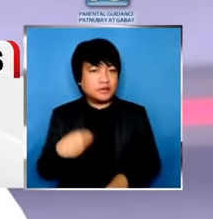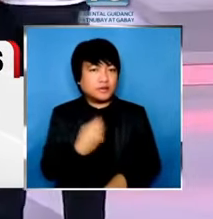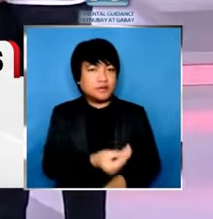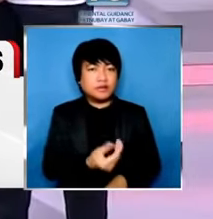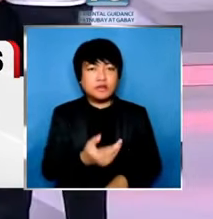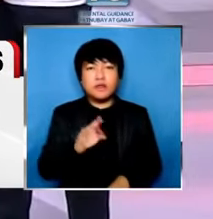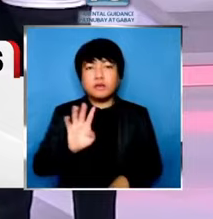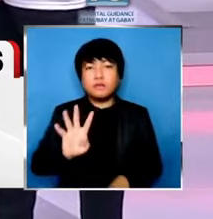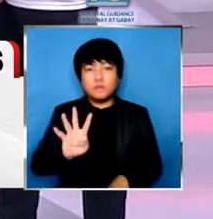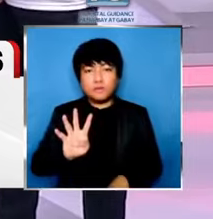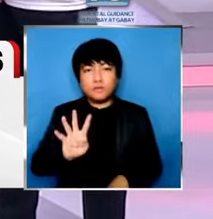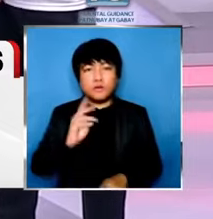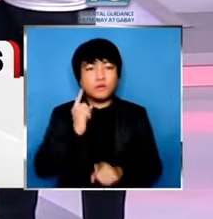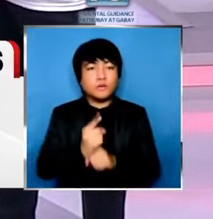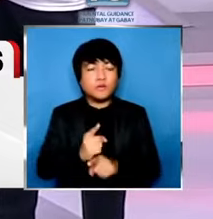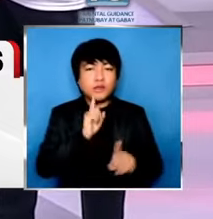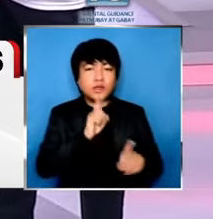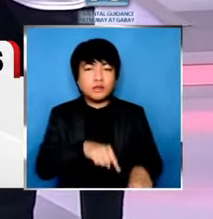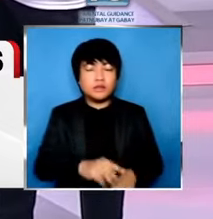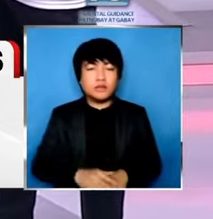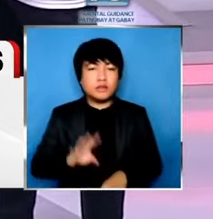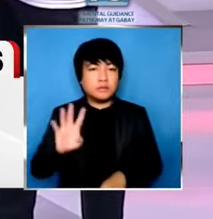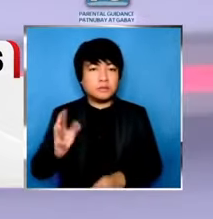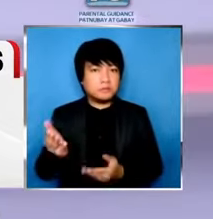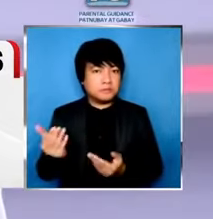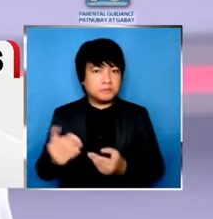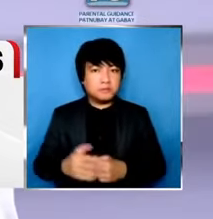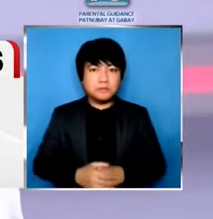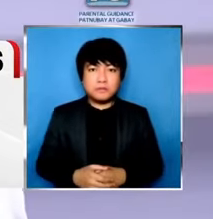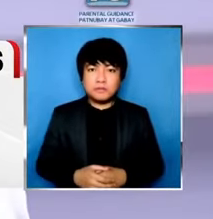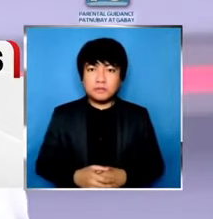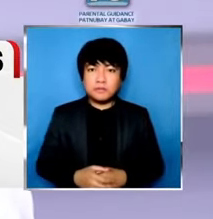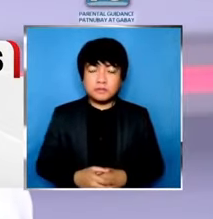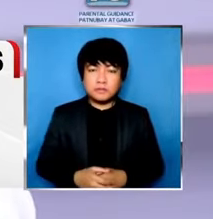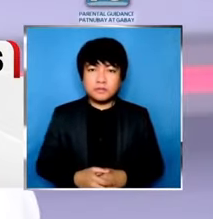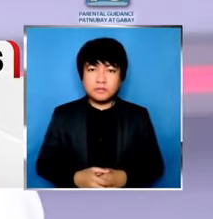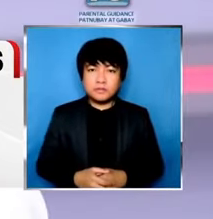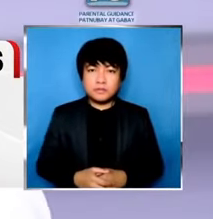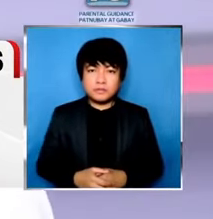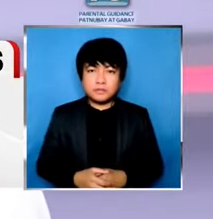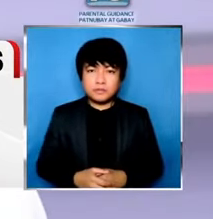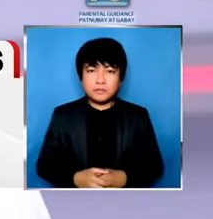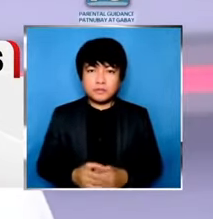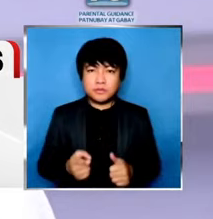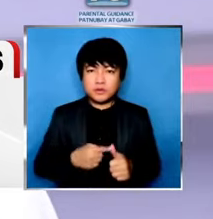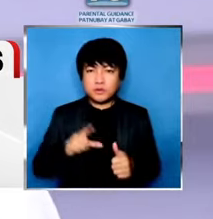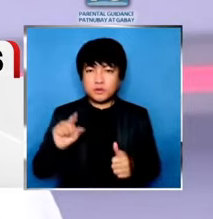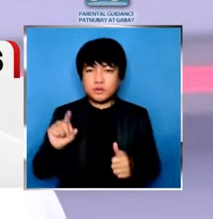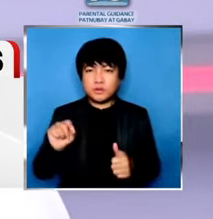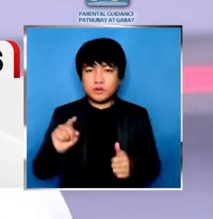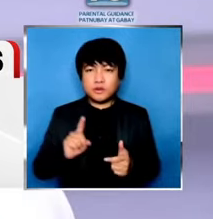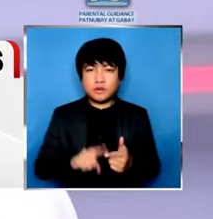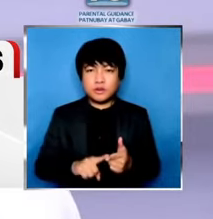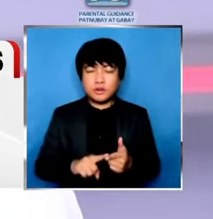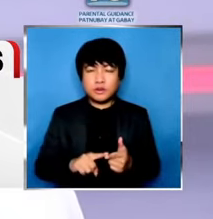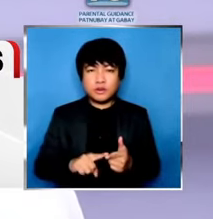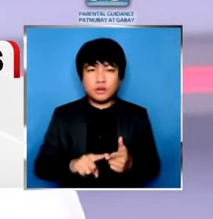na tamang sagot. Padamihan na! Go! 10 pesos. 10? 20? 25 cents. 25